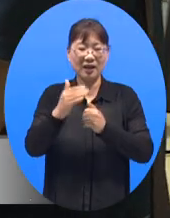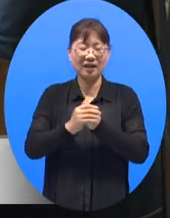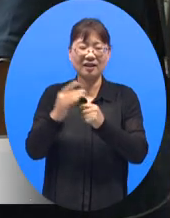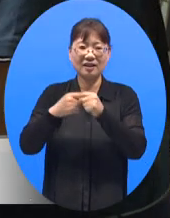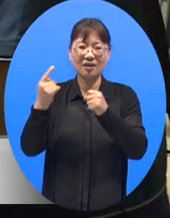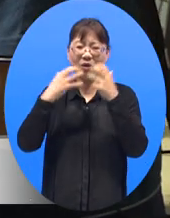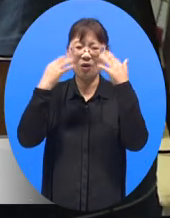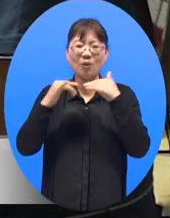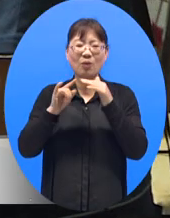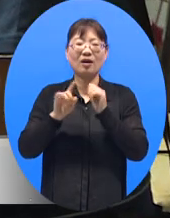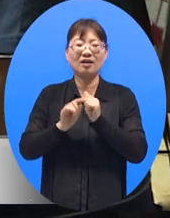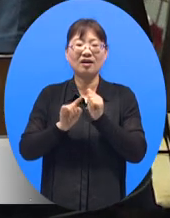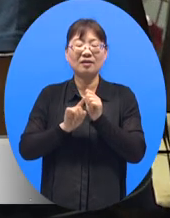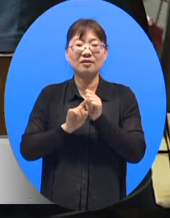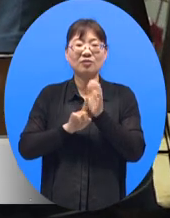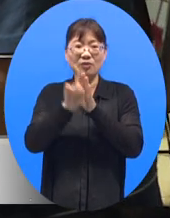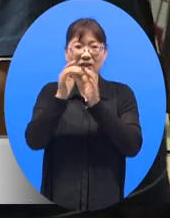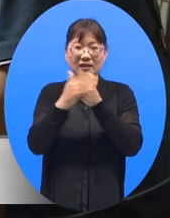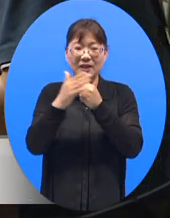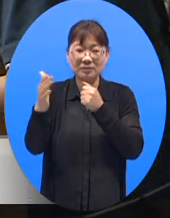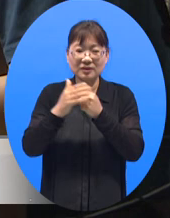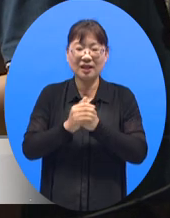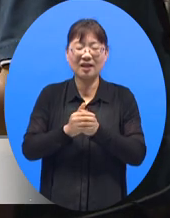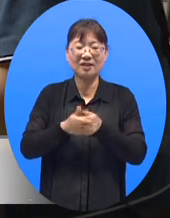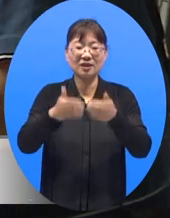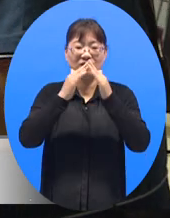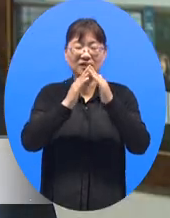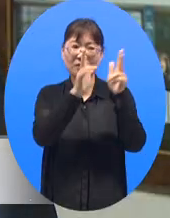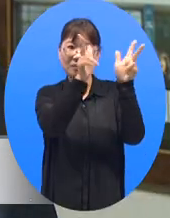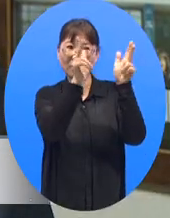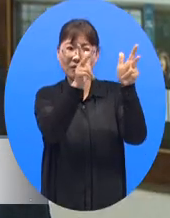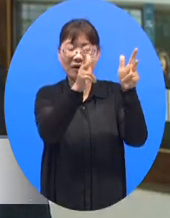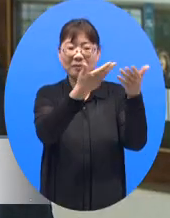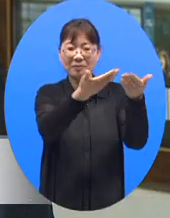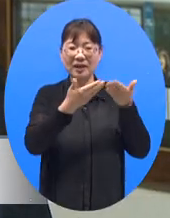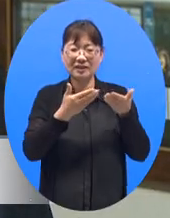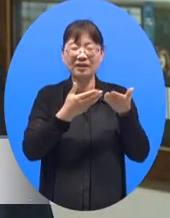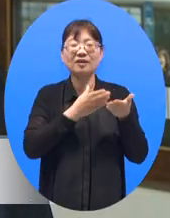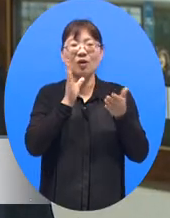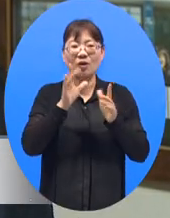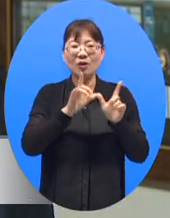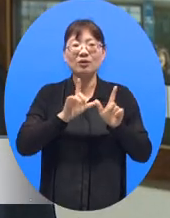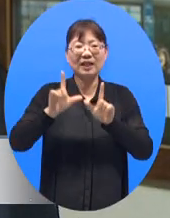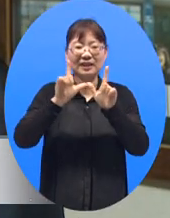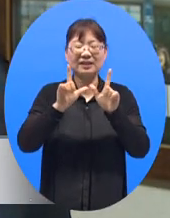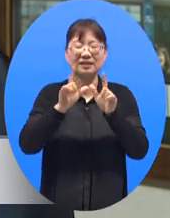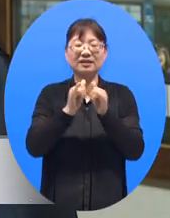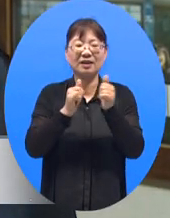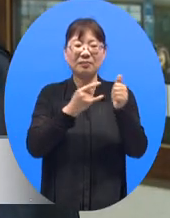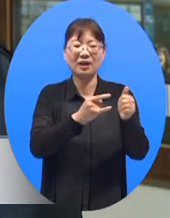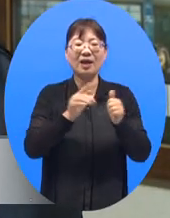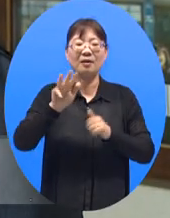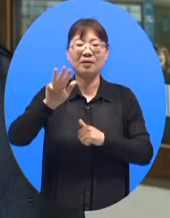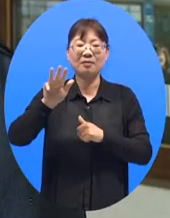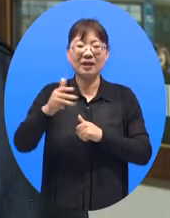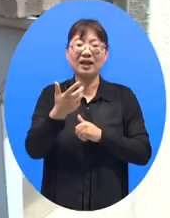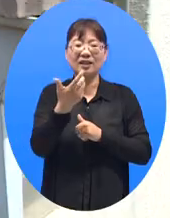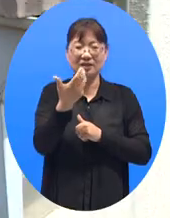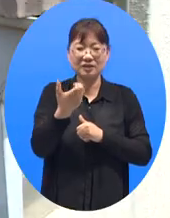대비 에너지복지지원사업을 통해 벽걸이 에어컨 설치 지원을 받은 저소득 독거노인 829가구 대상입니다.